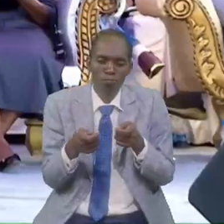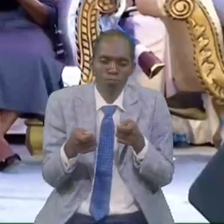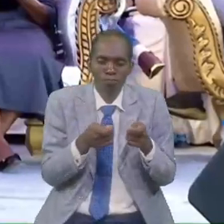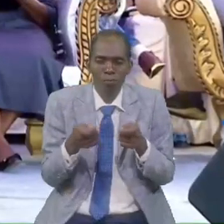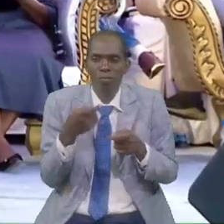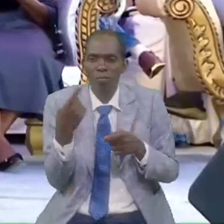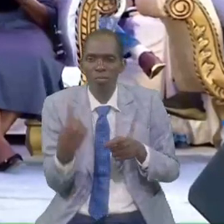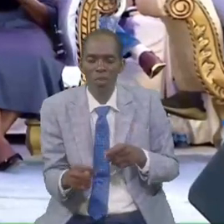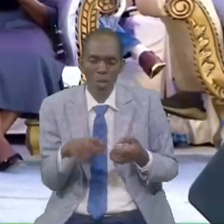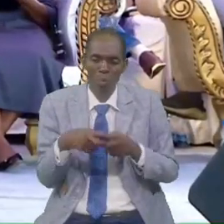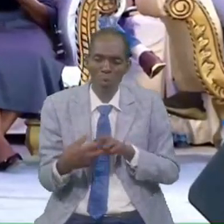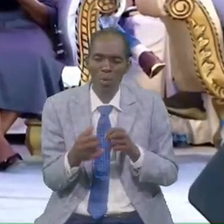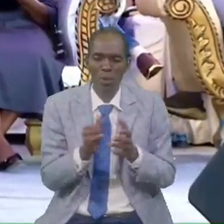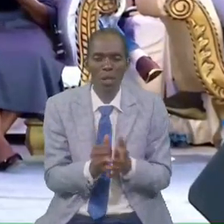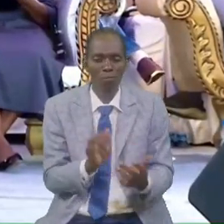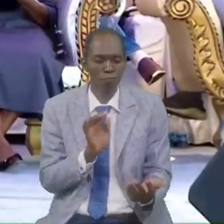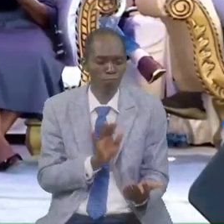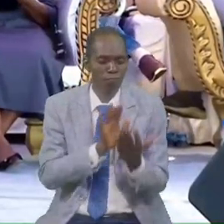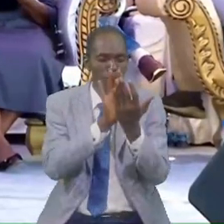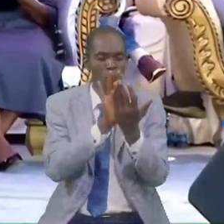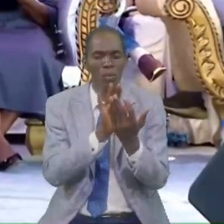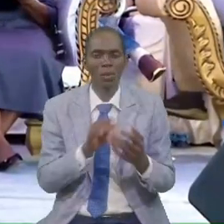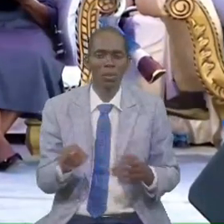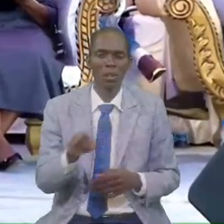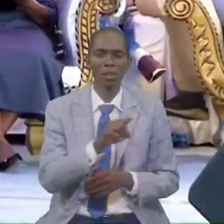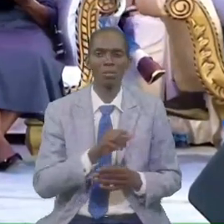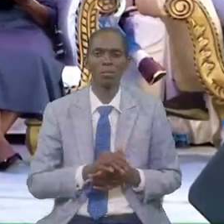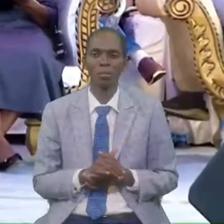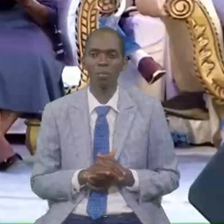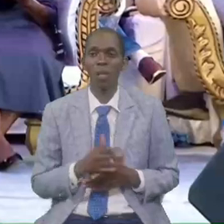c'est qu'ils n'arrivent pas à gérer les épines qui viennent dans leur vie.